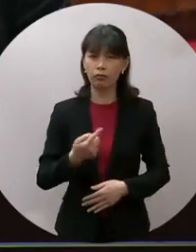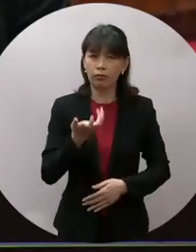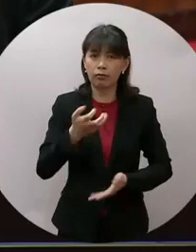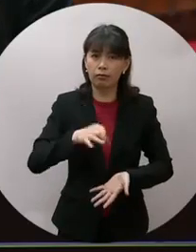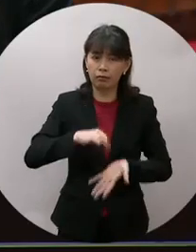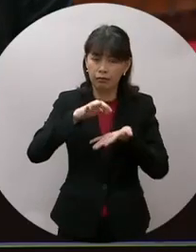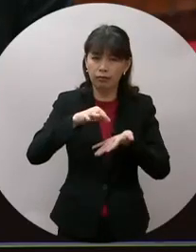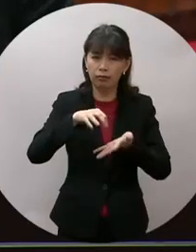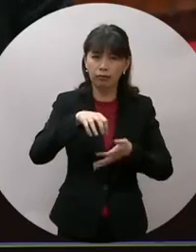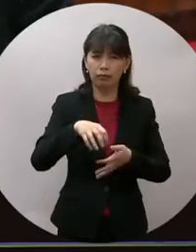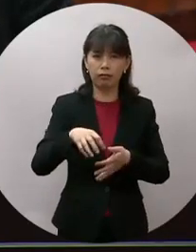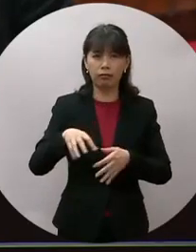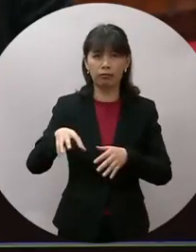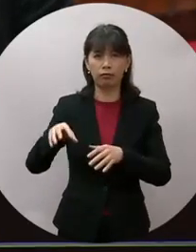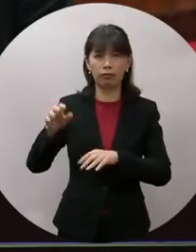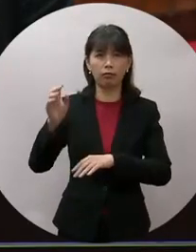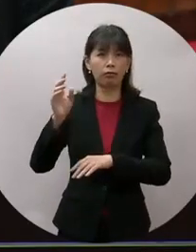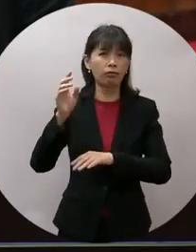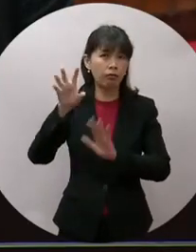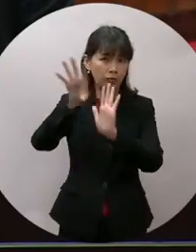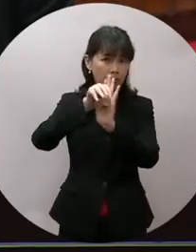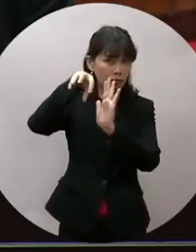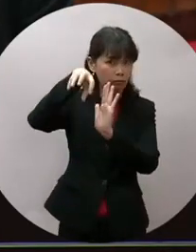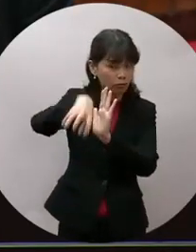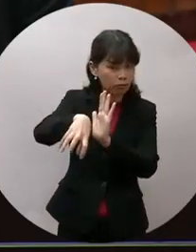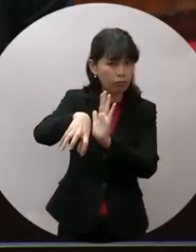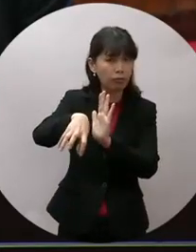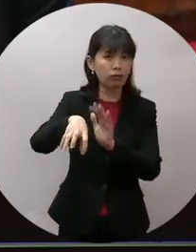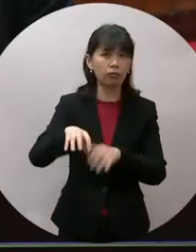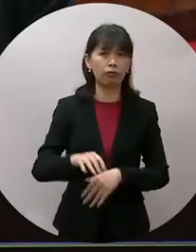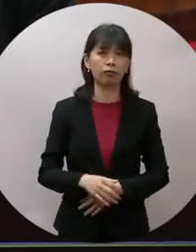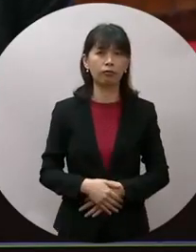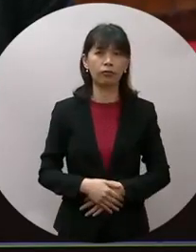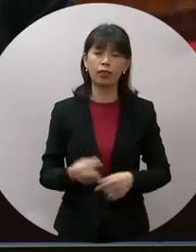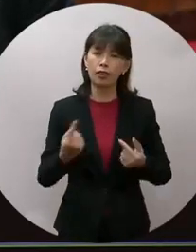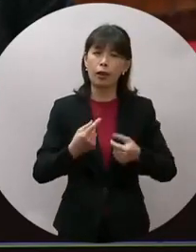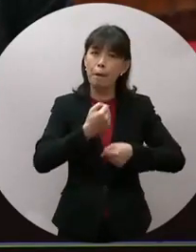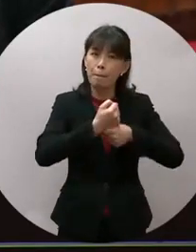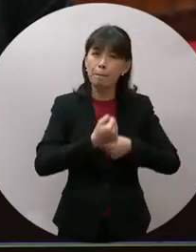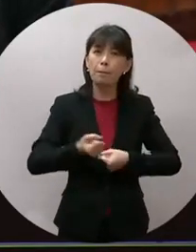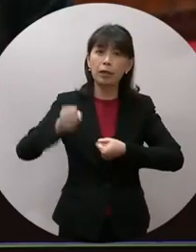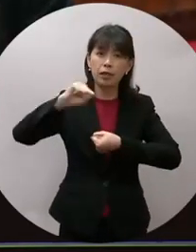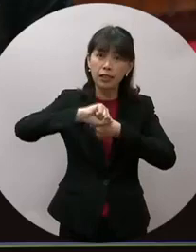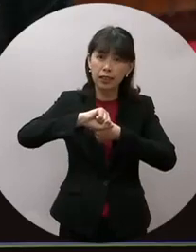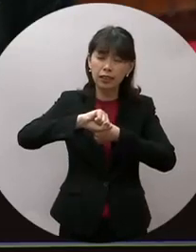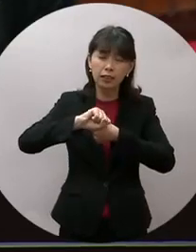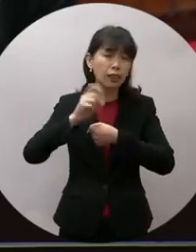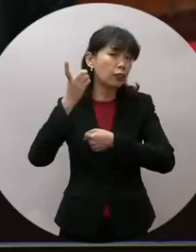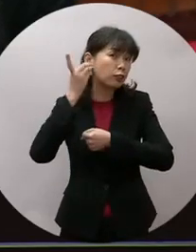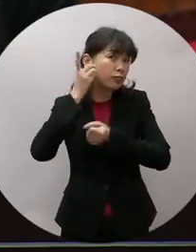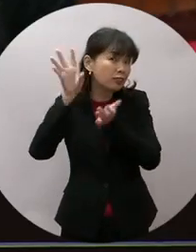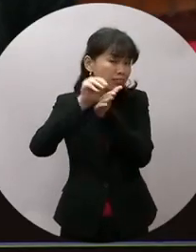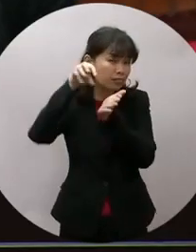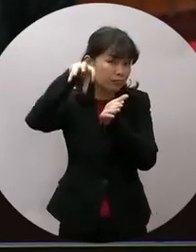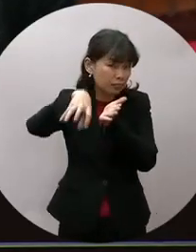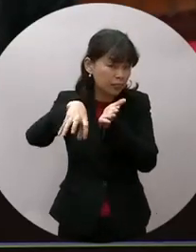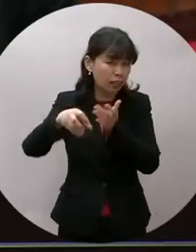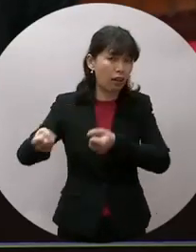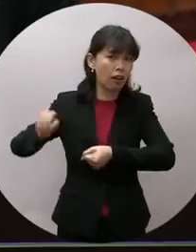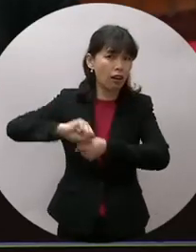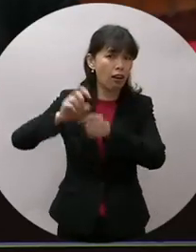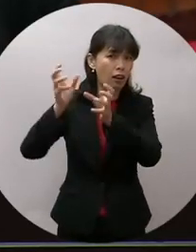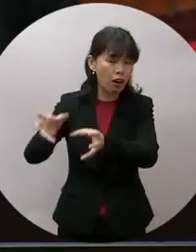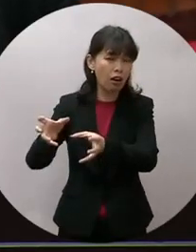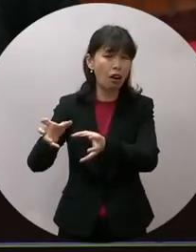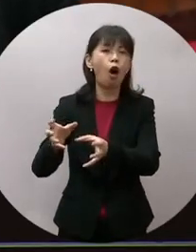台，大家非常高兴，我们的马家基地台的加设，让我们的北大武山可以通讯了，让我们的旧好